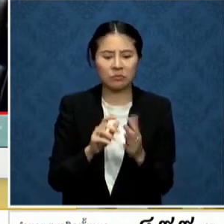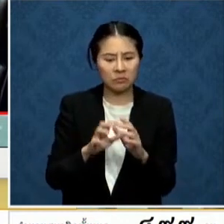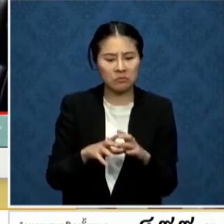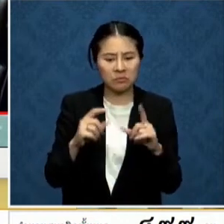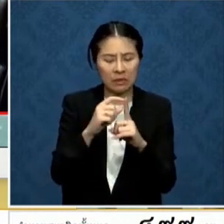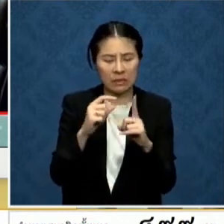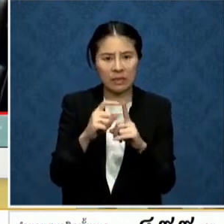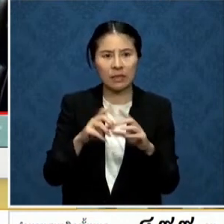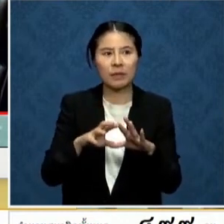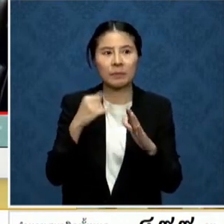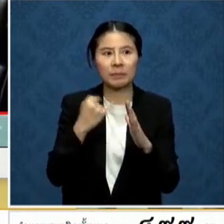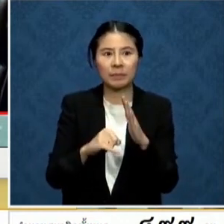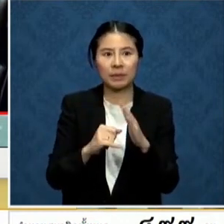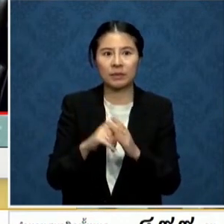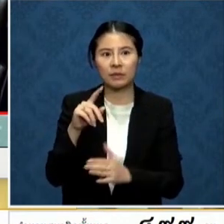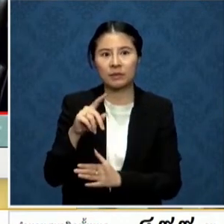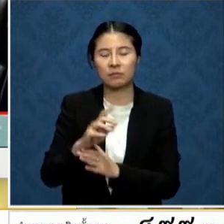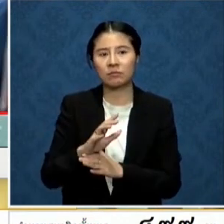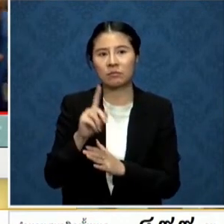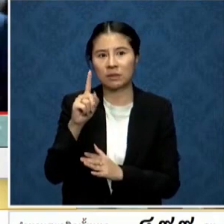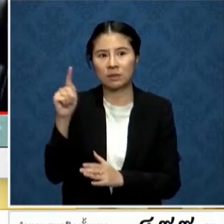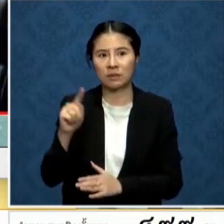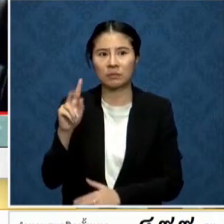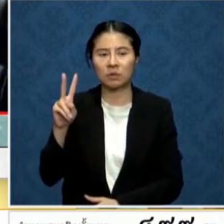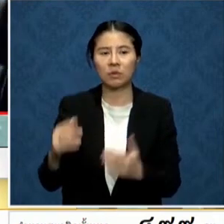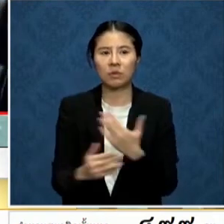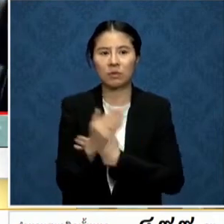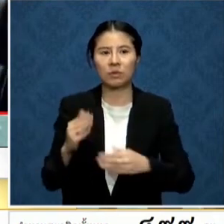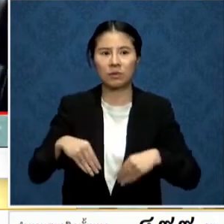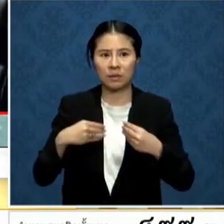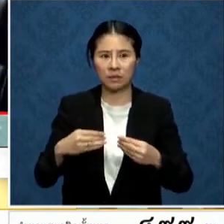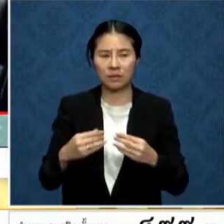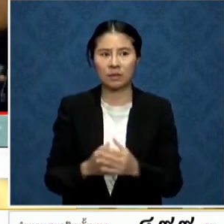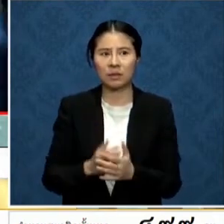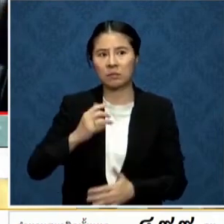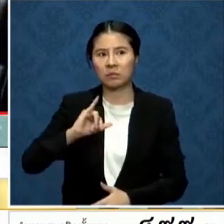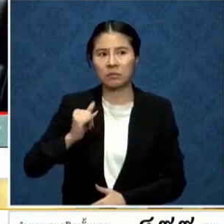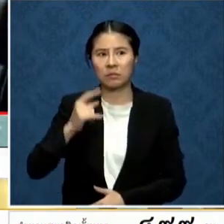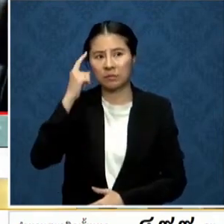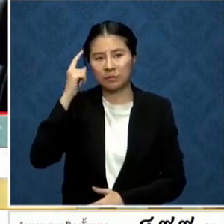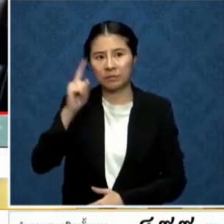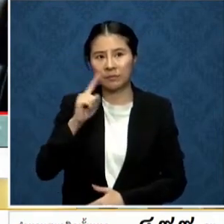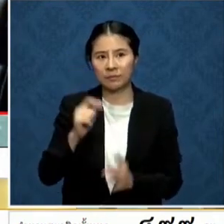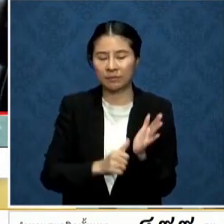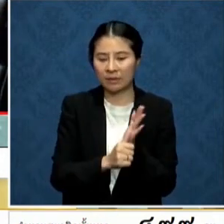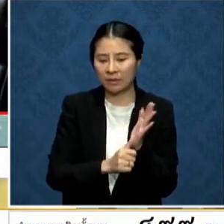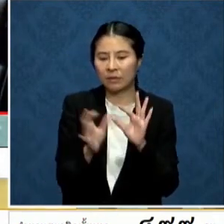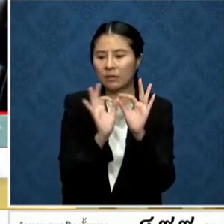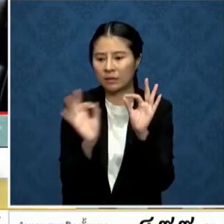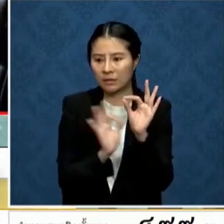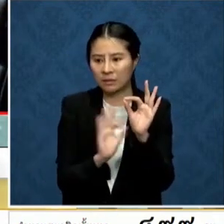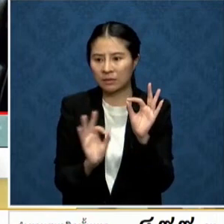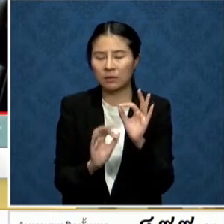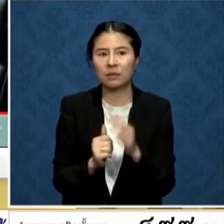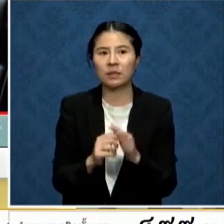มติ 1ใน 2เราก็เข้าใจได้นะครับแต่ผมกลัวว่าอันนี้มันจะไปเปิดช่องโหว่ให้บางคนใช้ช่องนี้เนี่ยในการไปแก้ไขตัวเนื้อหาสาระดังนั้น